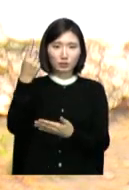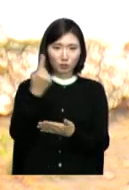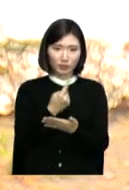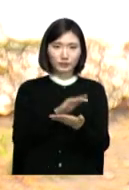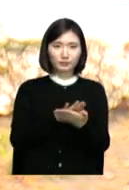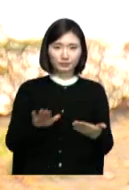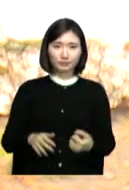찾아뵙겠습니다